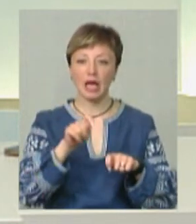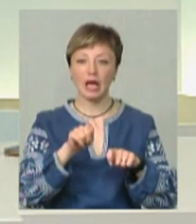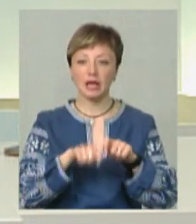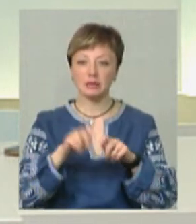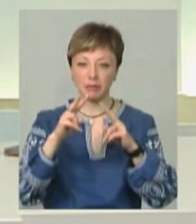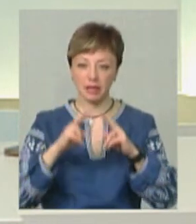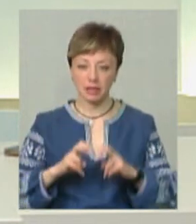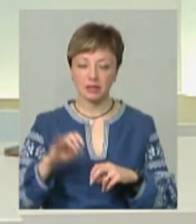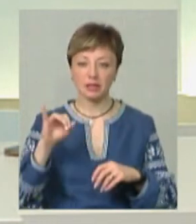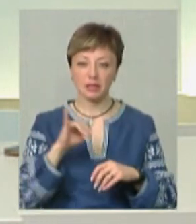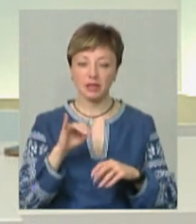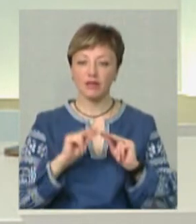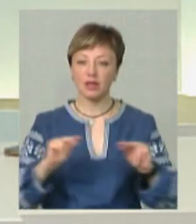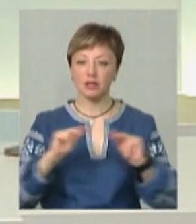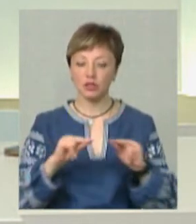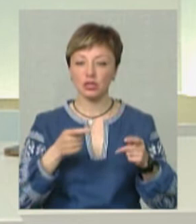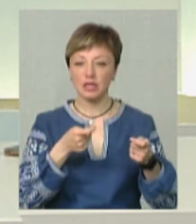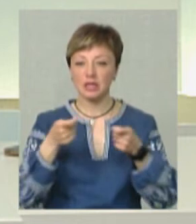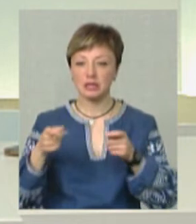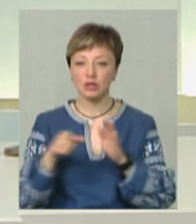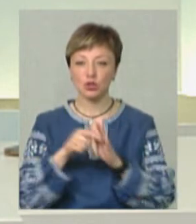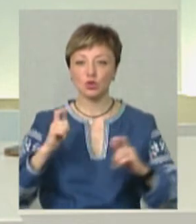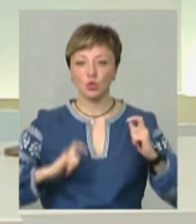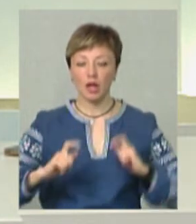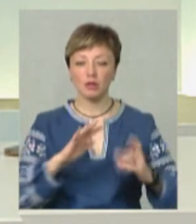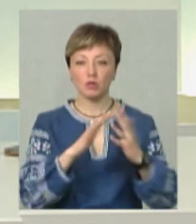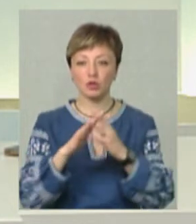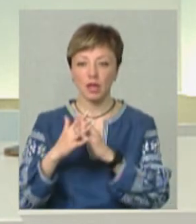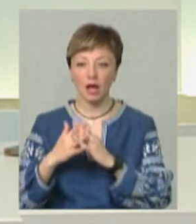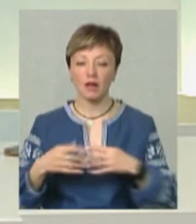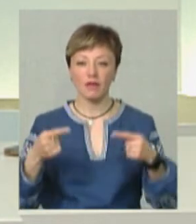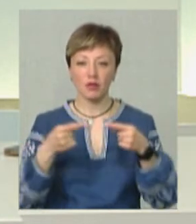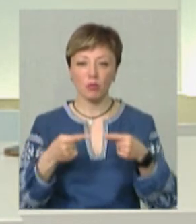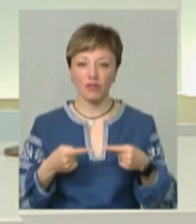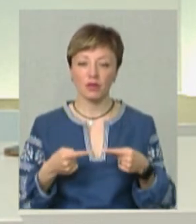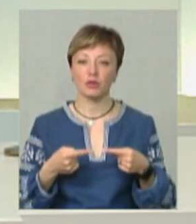експедиції. І свого часу викладачі їздили зі студентами по селах. Ну, відповідно,